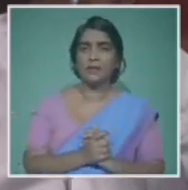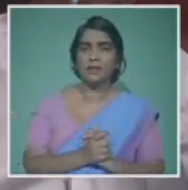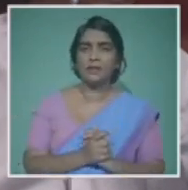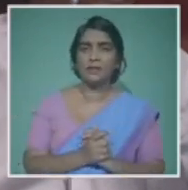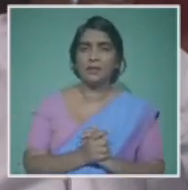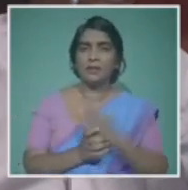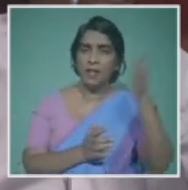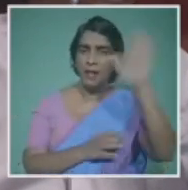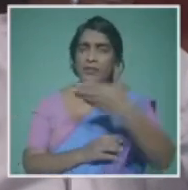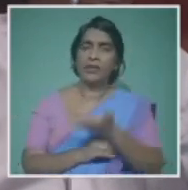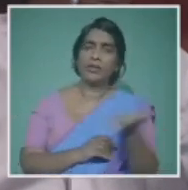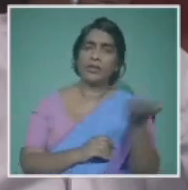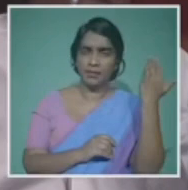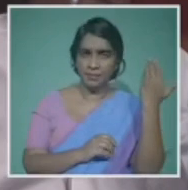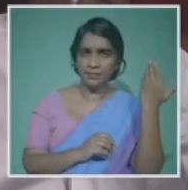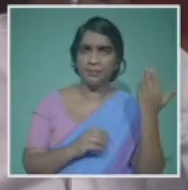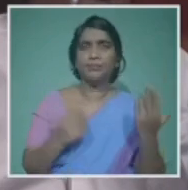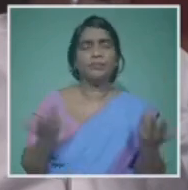ඒක තමයි.